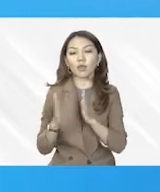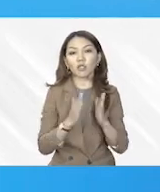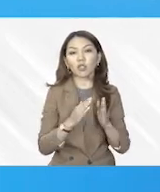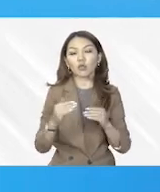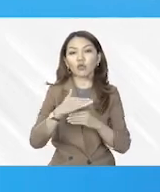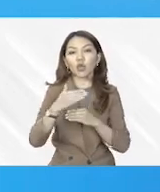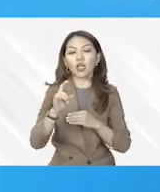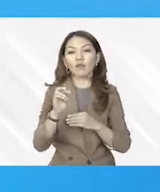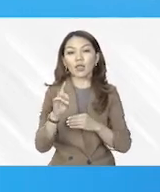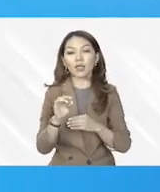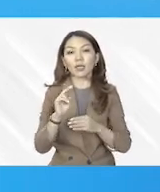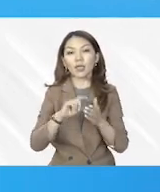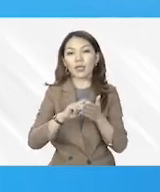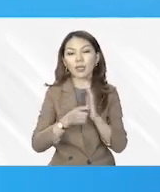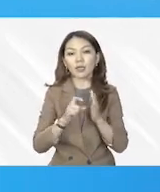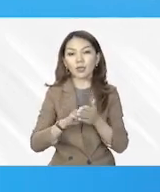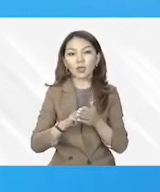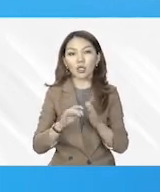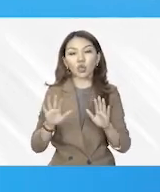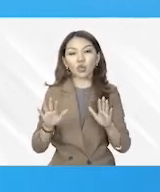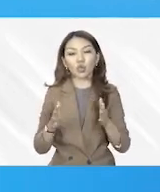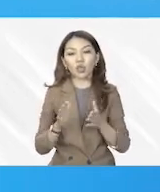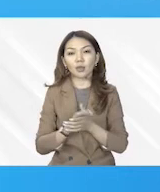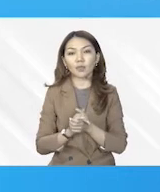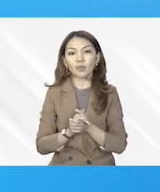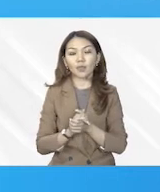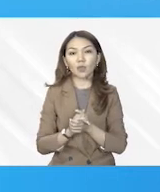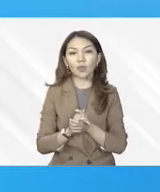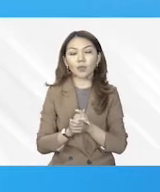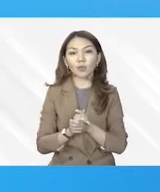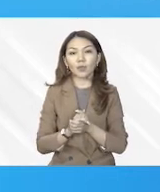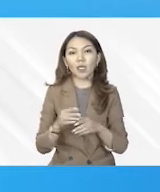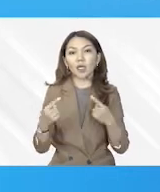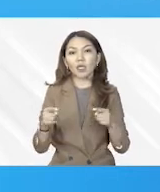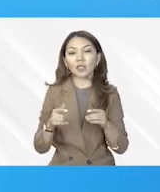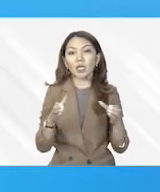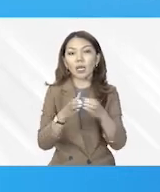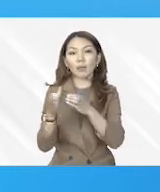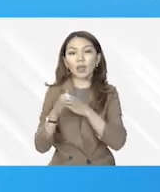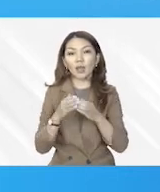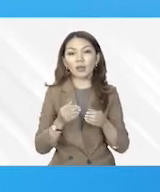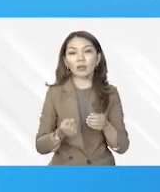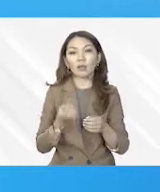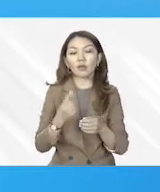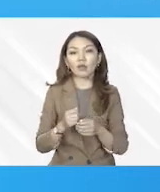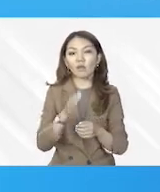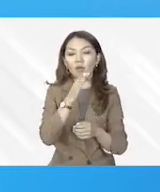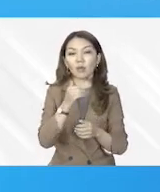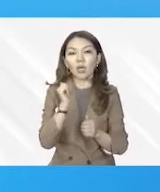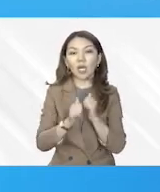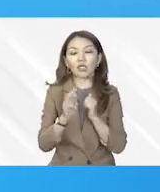клетки. Хромосомы располагаются случайным образом, что приводит к появлению различных комбинаций во время каждого акта